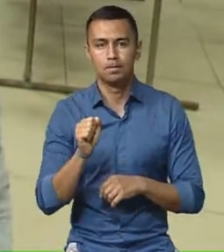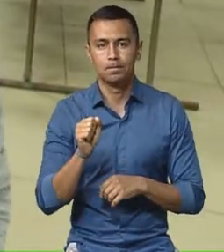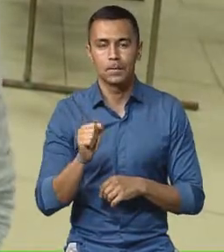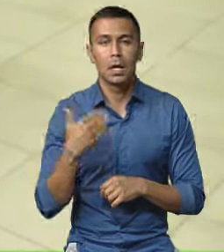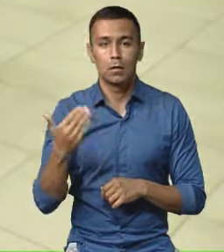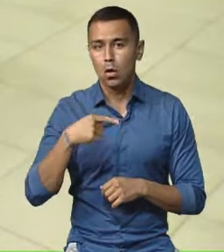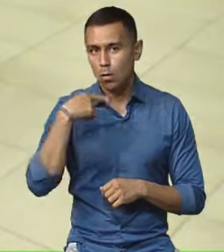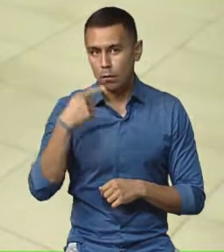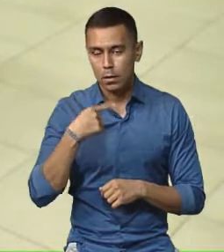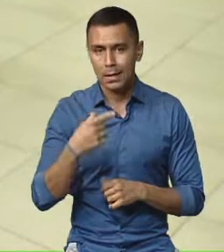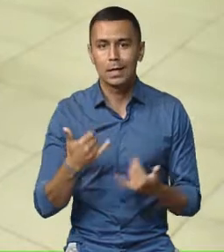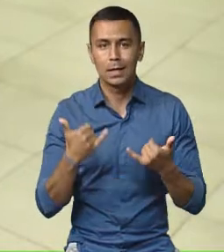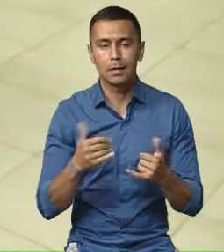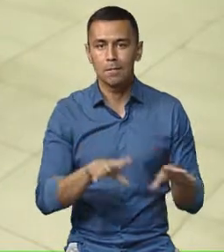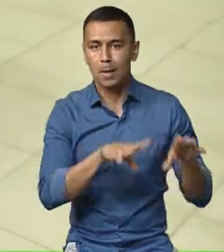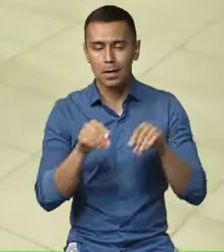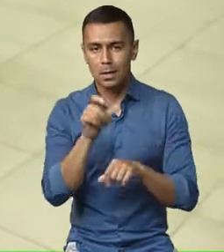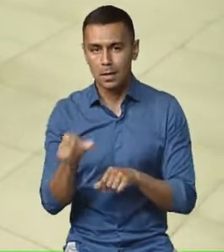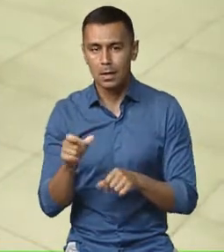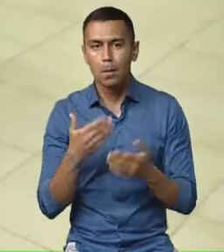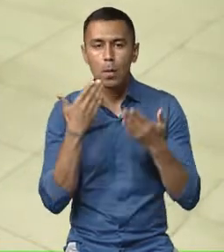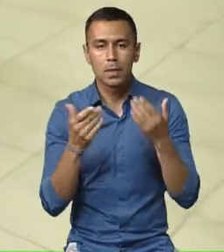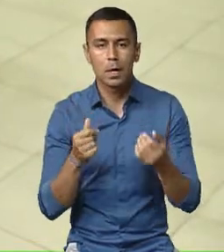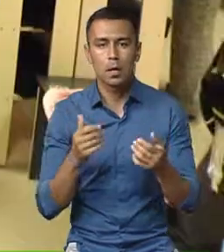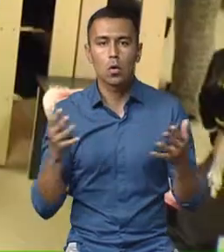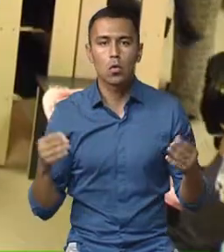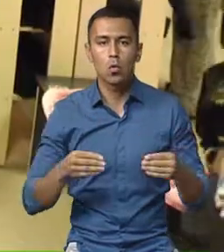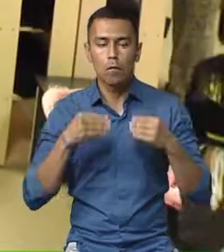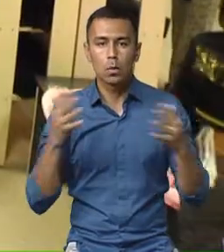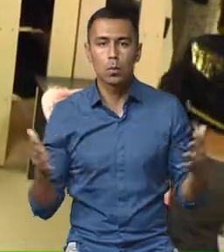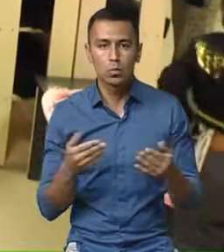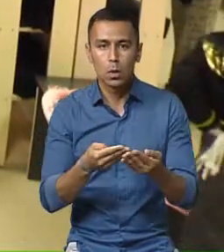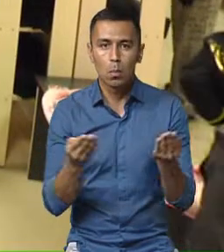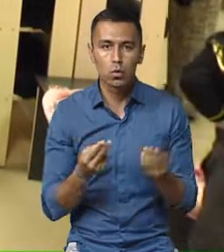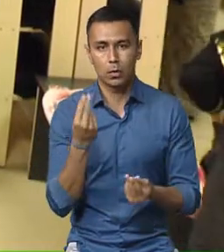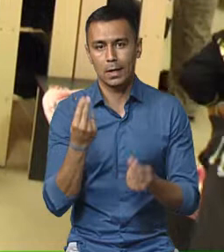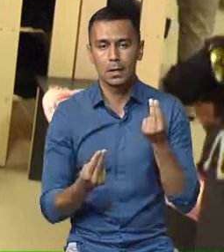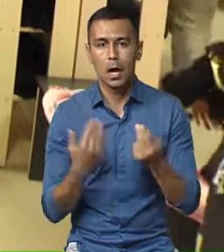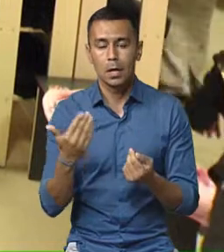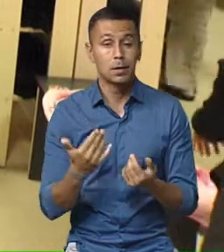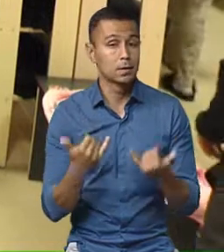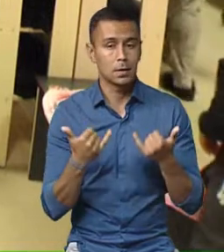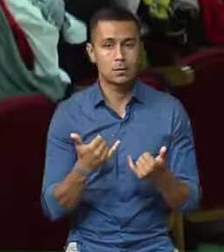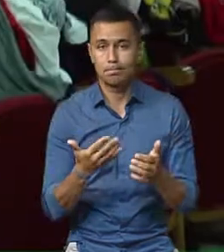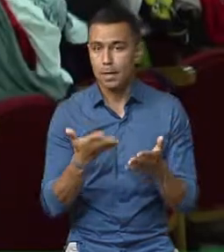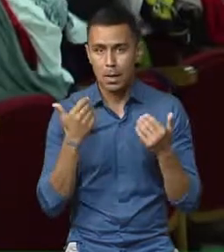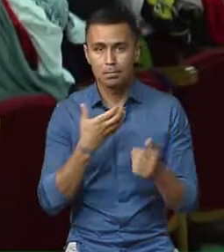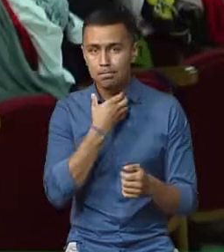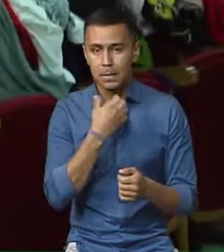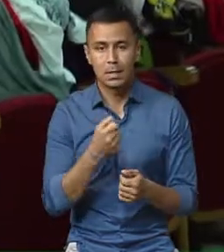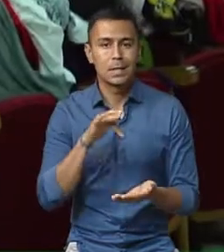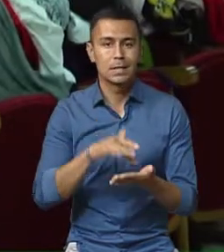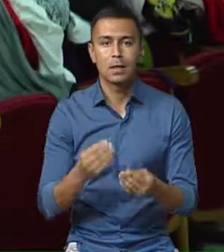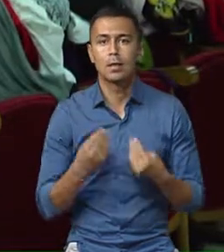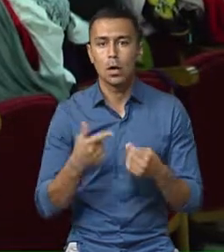За її словами, нині у переселенців попит на ковдри, подушки, матраци, посуд та іграшки, а їх у них зараз немає. Це центр